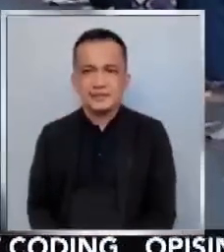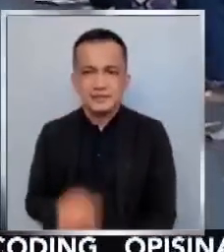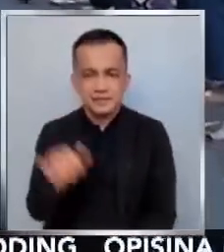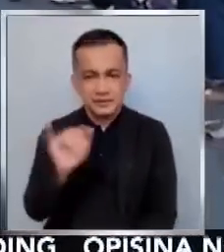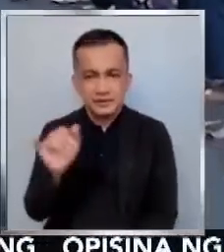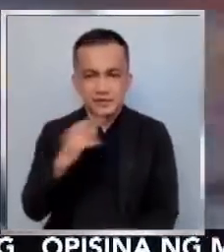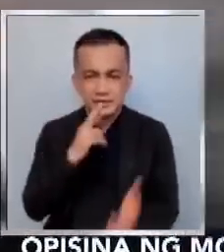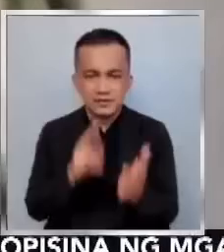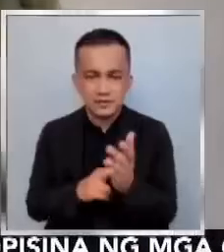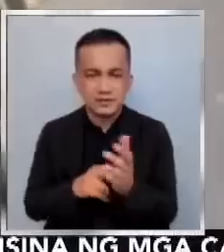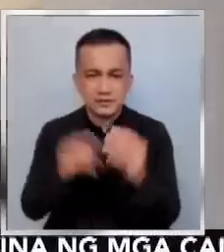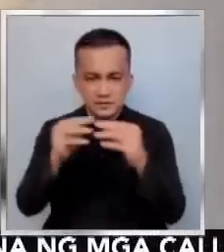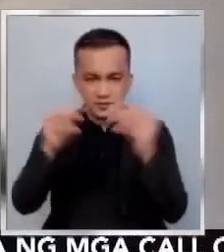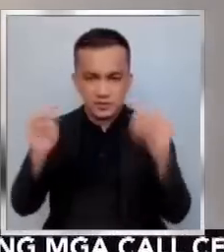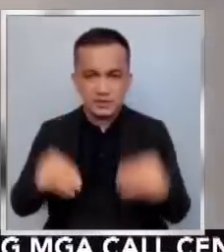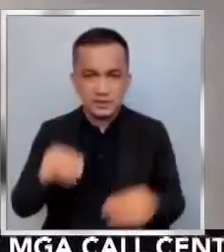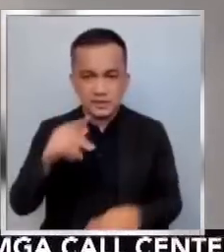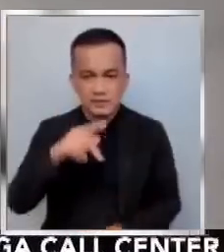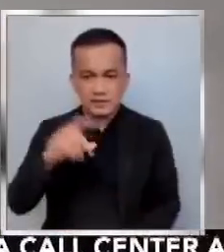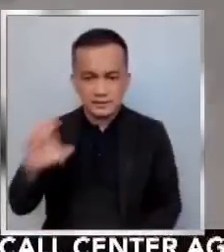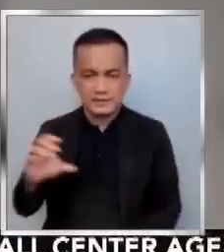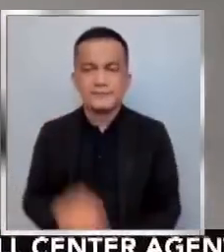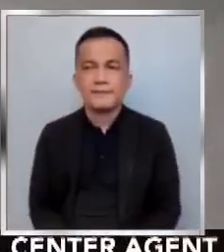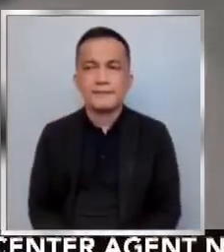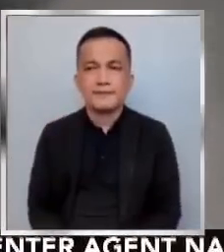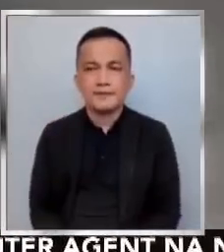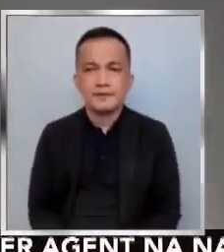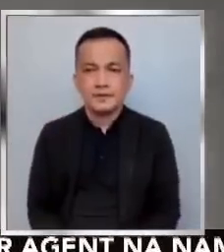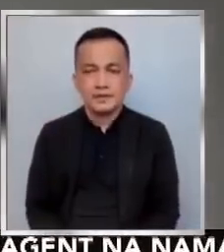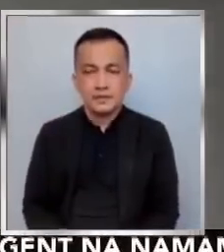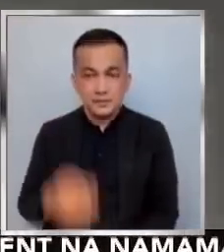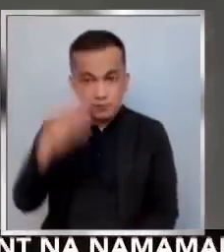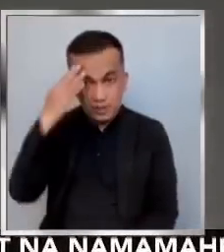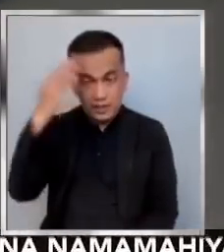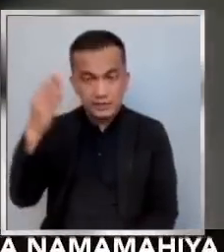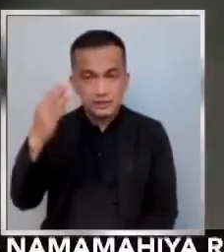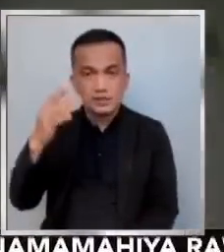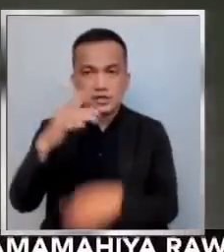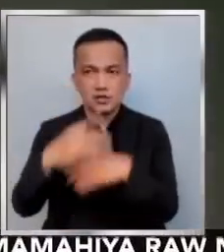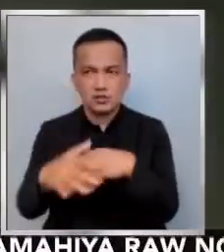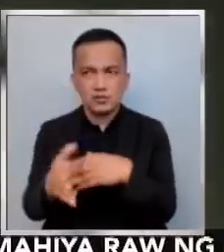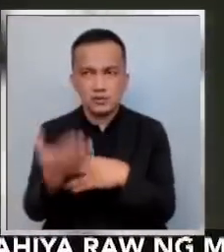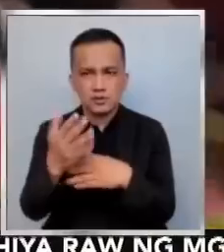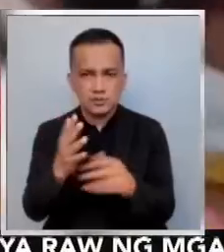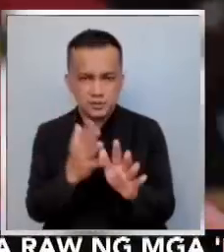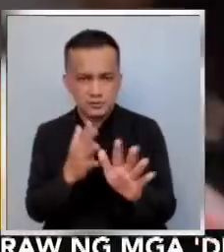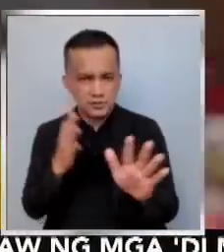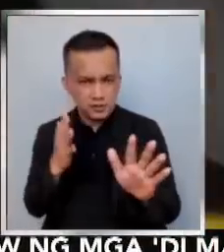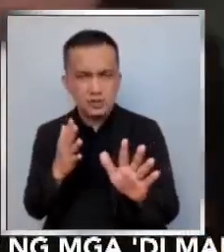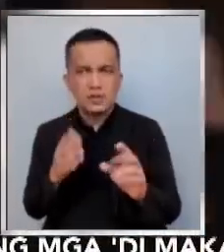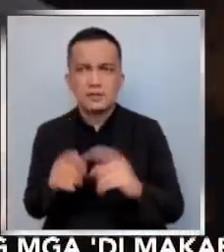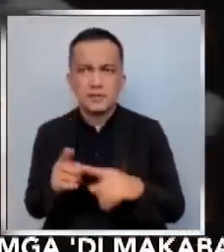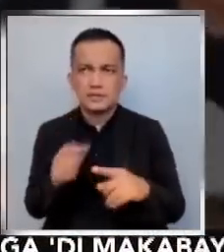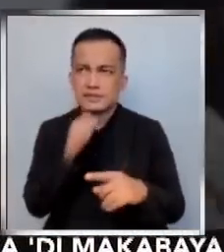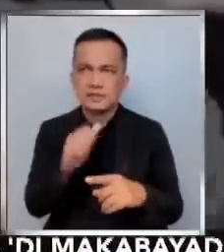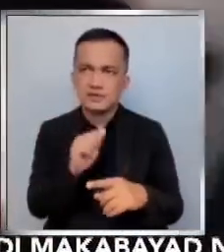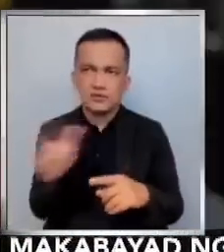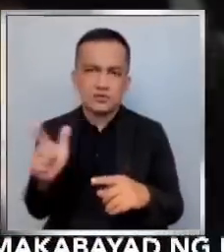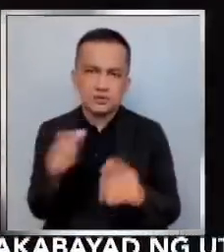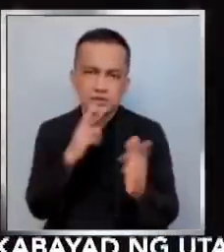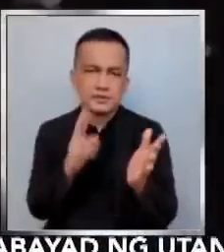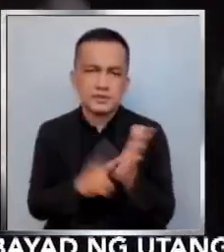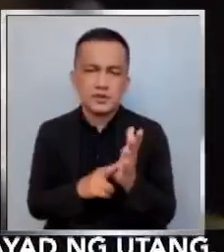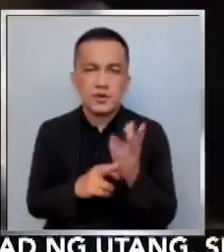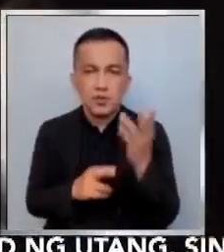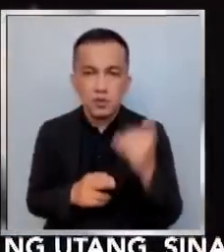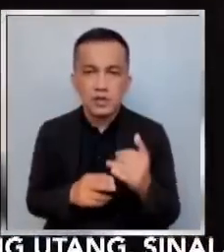sa Pasay City. Sa Giginto, Bulacan, madaling araw pa lang may nakapila na. Pero hindi lahat nakapagparehistro dahil sa